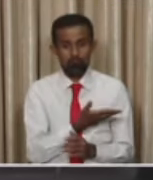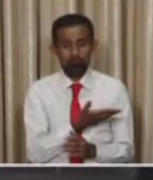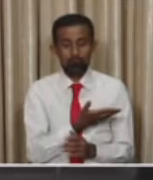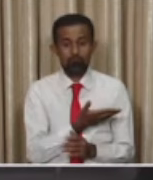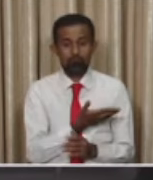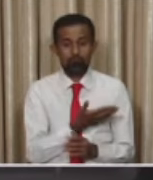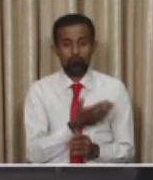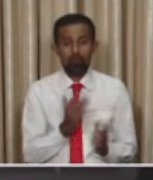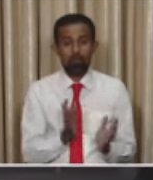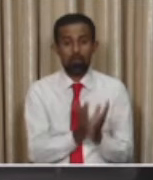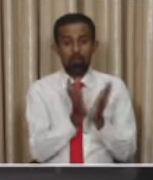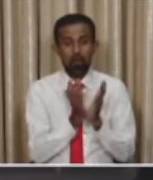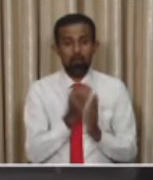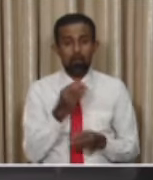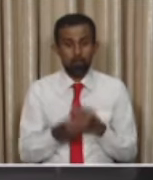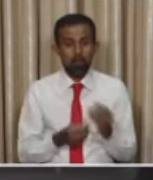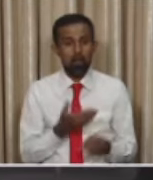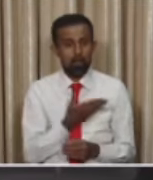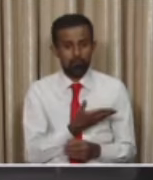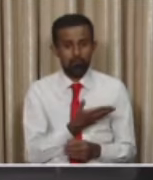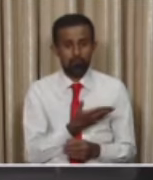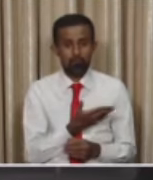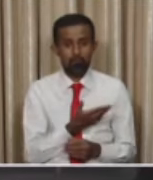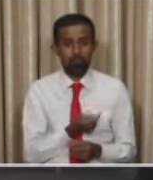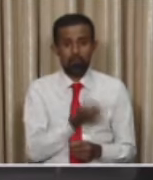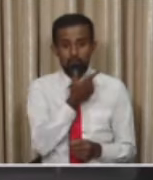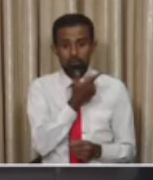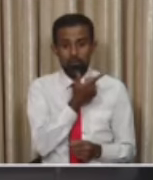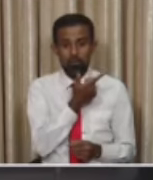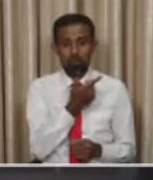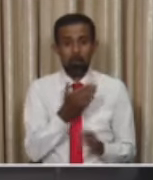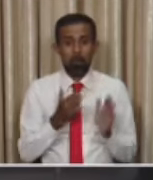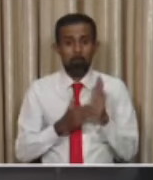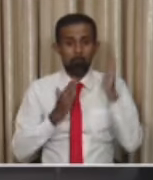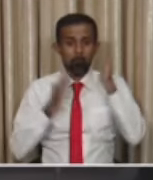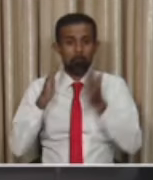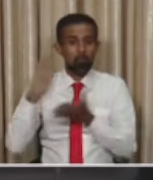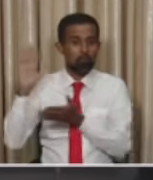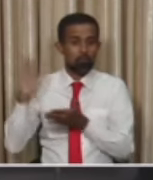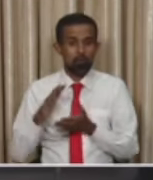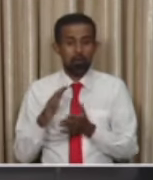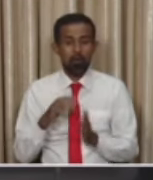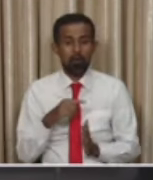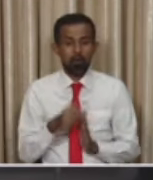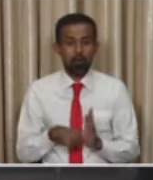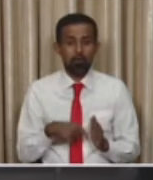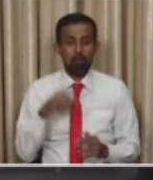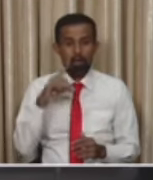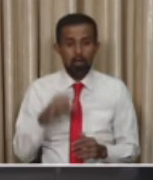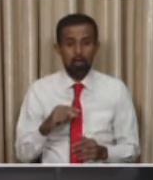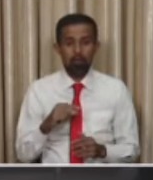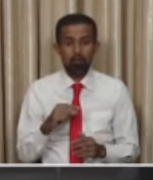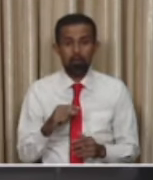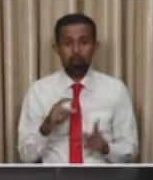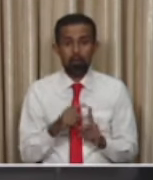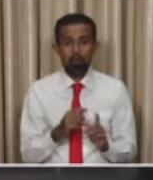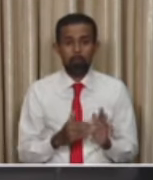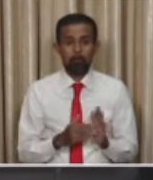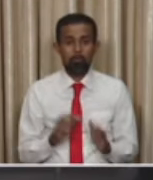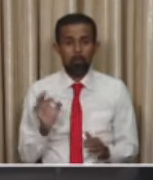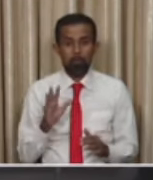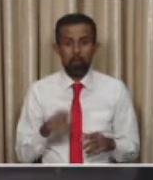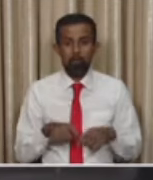වගාව දින වනමගාව වාණිජ වනමගාවේ. ඒක ගණන් වැඩි හින්දා මැලේසියාවෙන් ආනයනය කරනවා ලංකාවට වඩා අඩුවට ඩොලර් මිලියන 5ක්